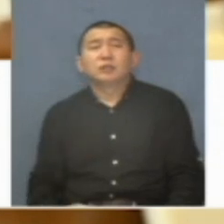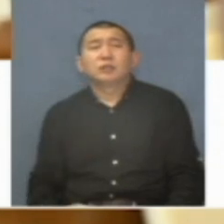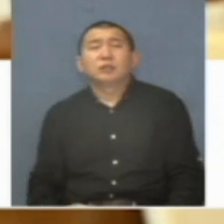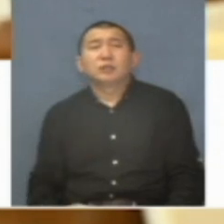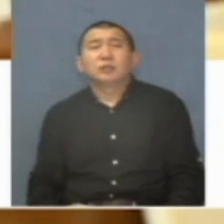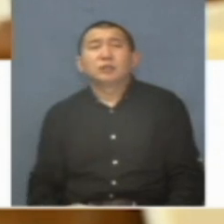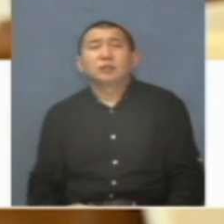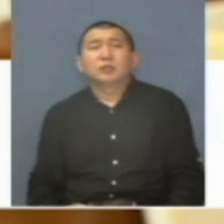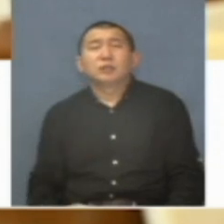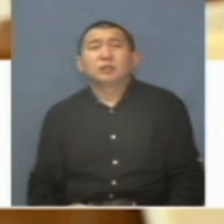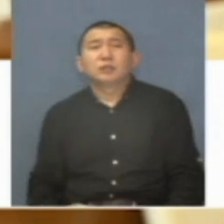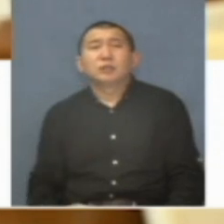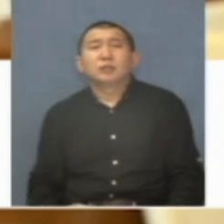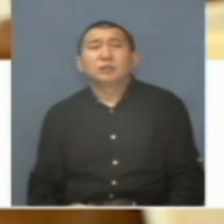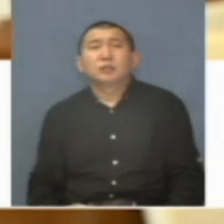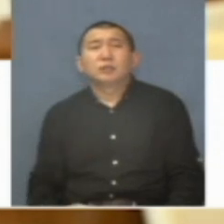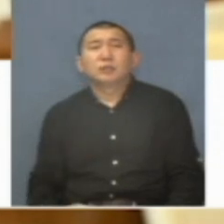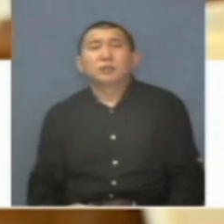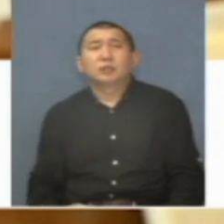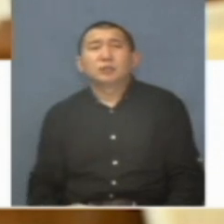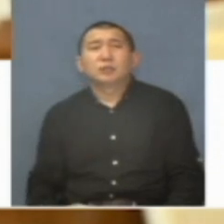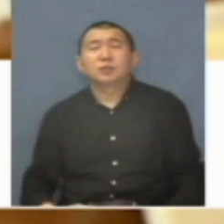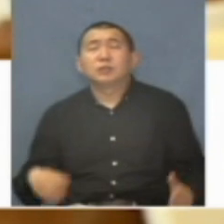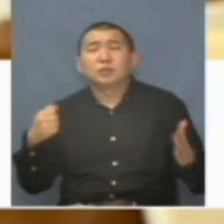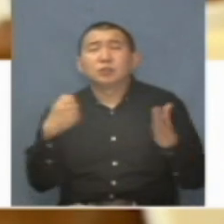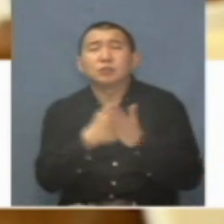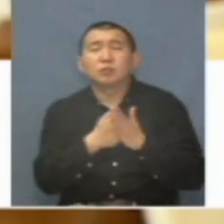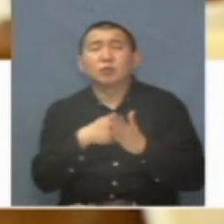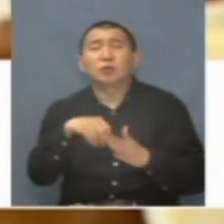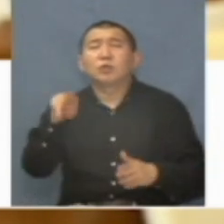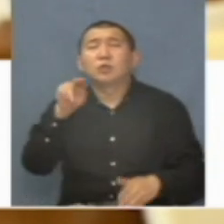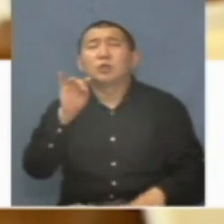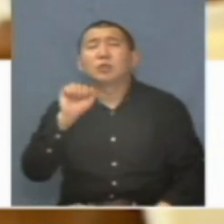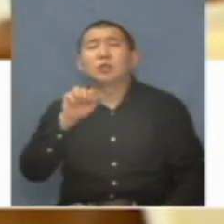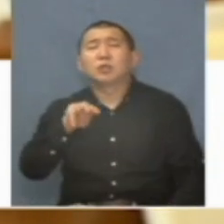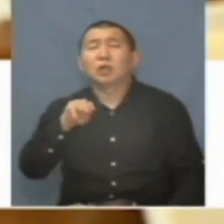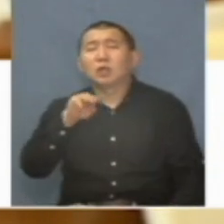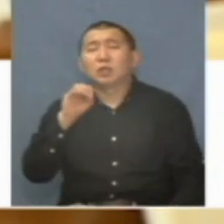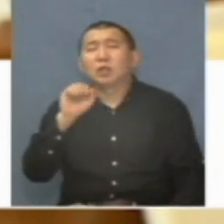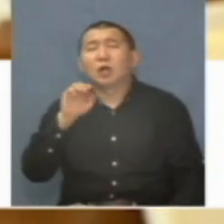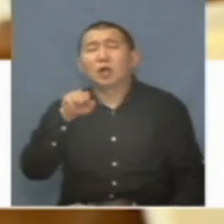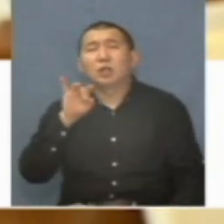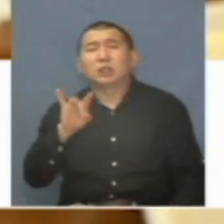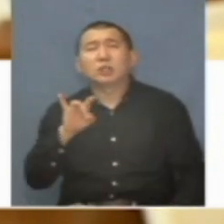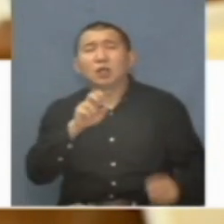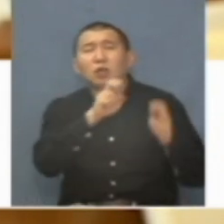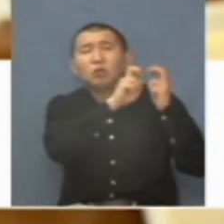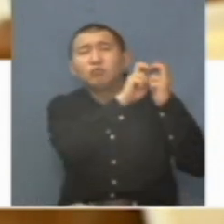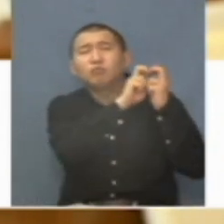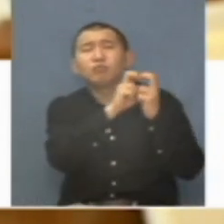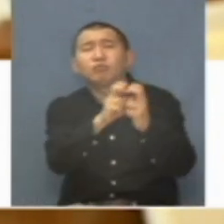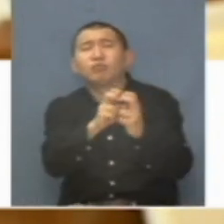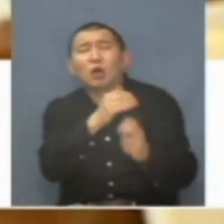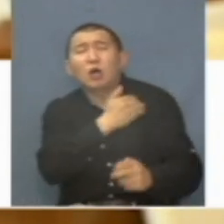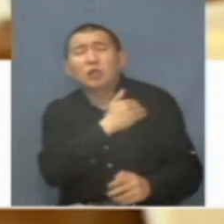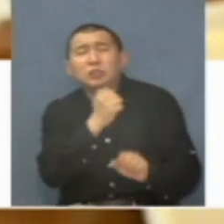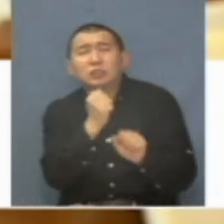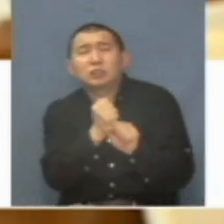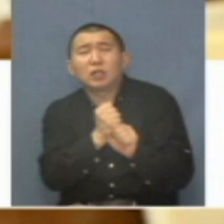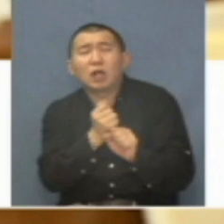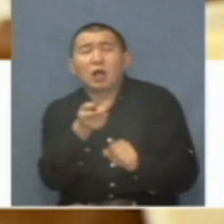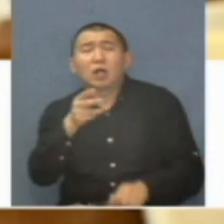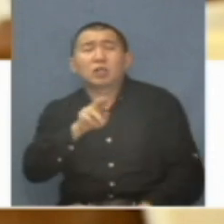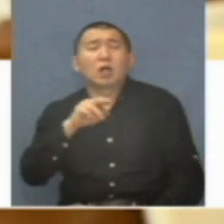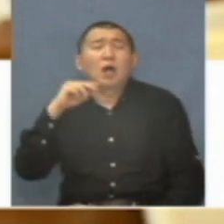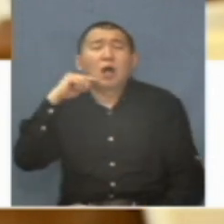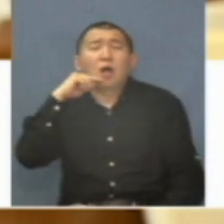біздің ойын сауық орталығымен драмтеатрдың арасына қоямыз деп, бұл бірінші бір жағынан экономикалық тұрғыдан да жақсы,